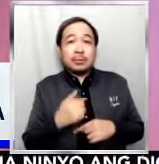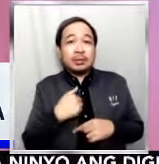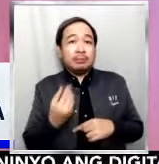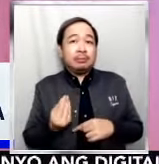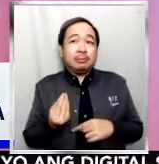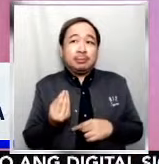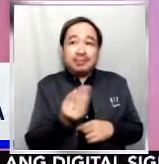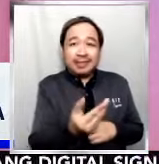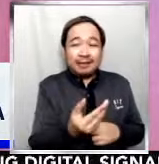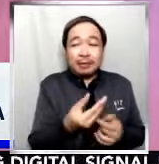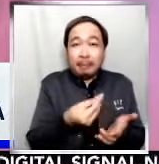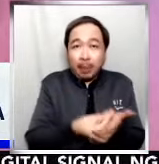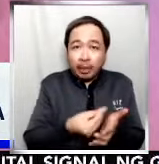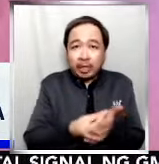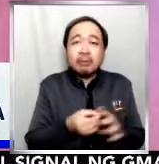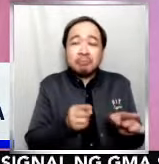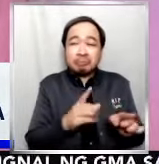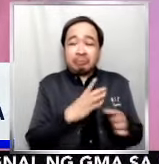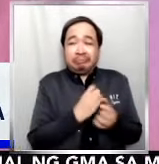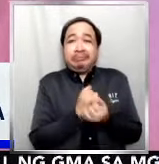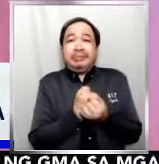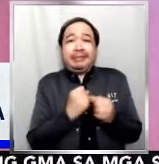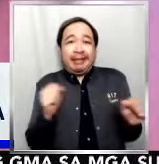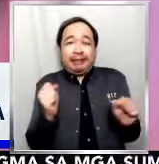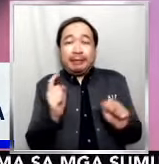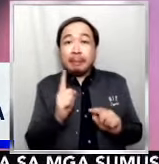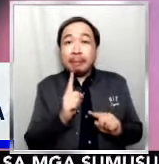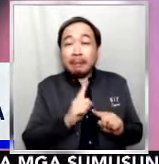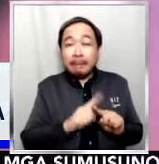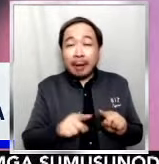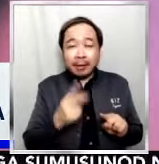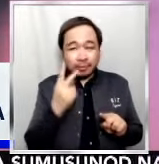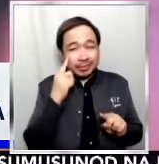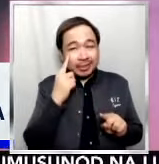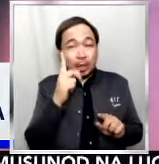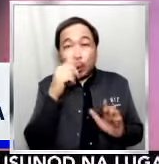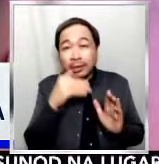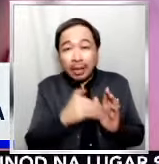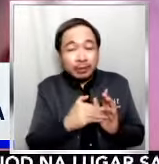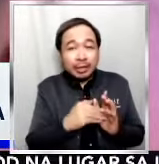ganunin. Pinuhugo, 1,100.